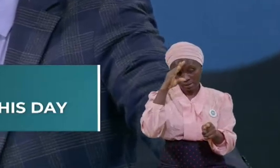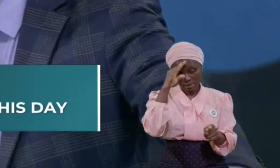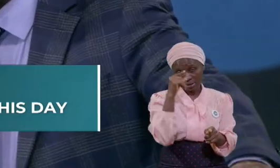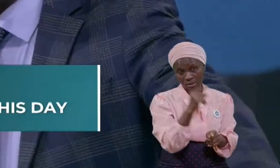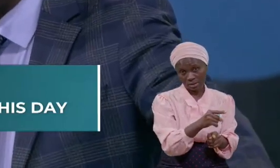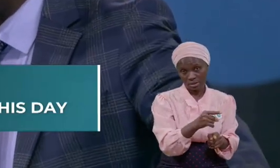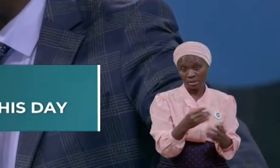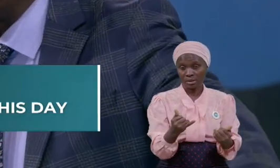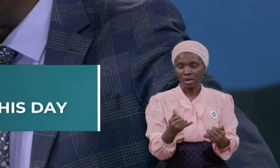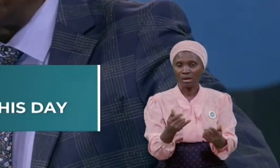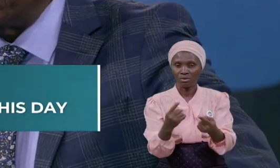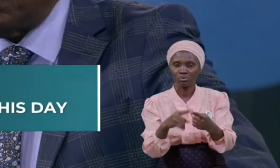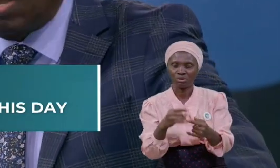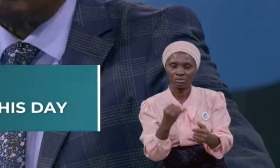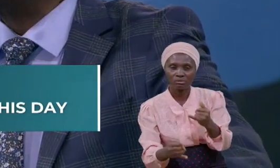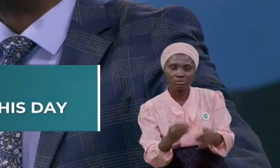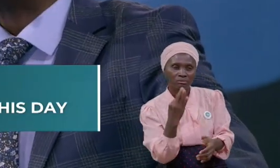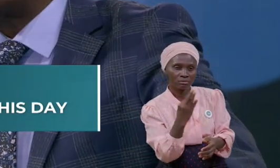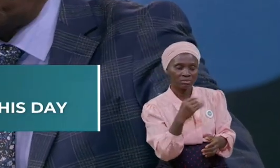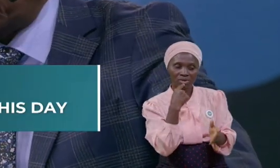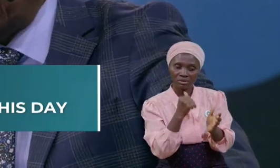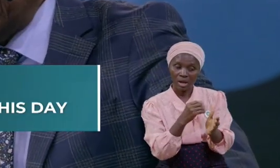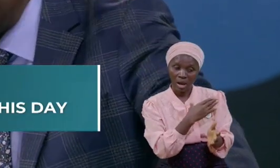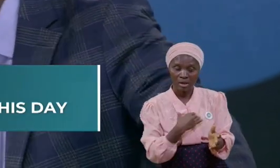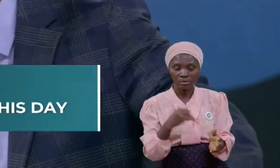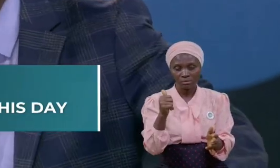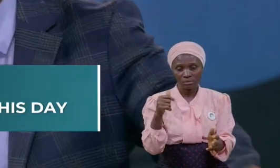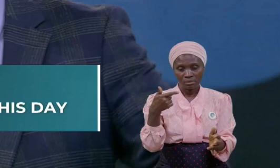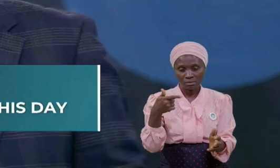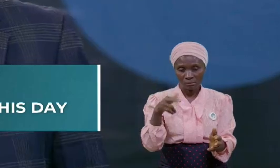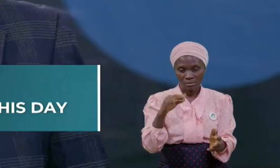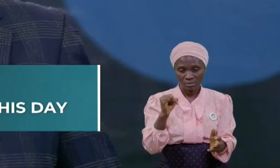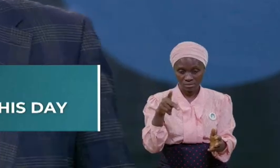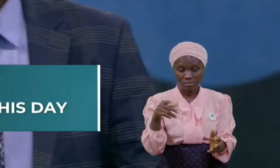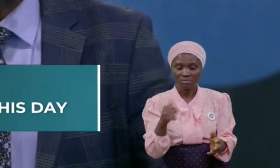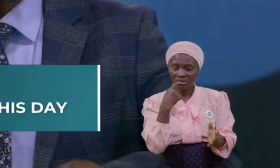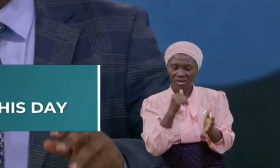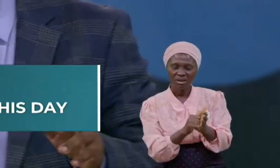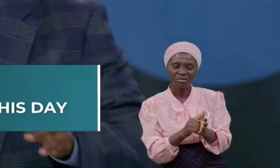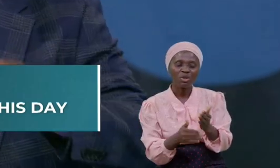presque, je suis un chrétien, presque un chrétien.